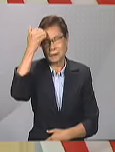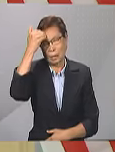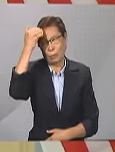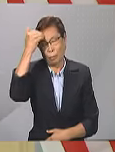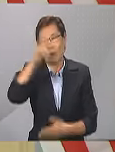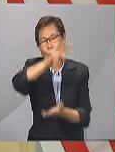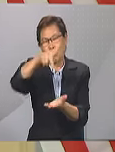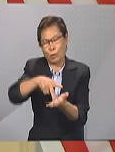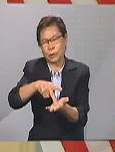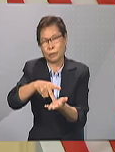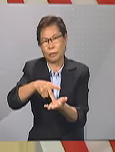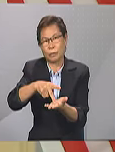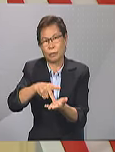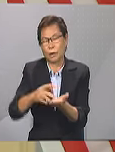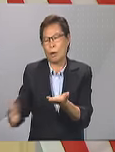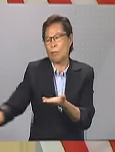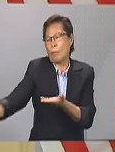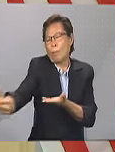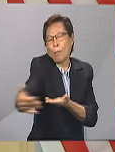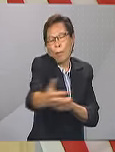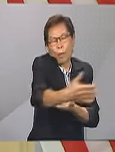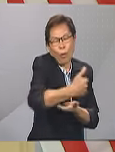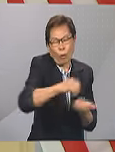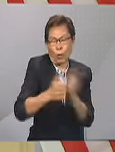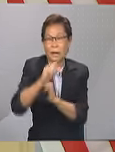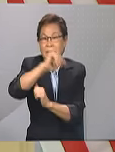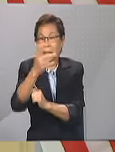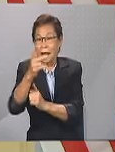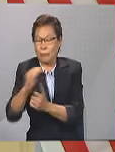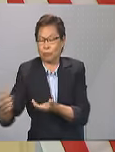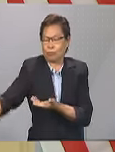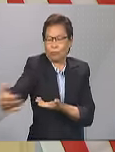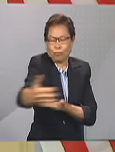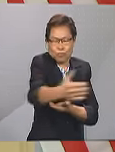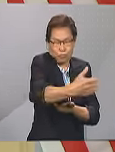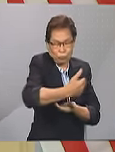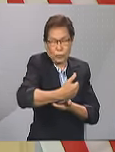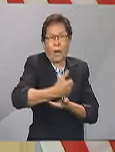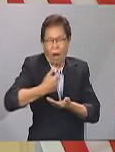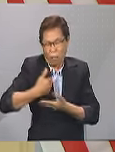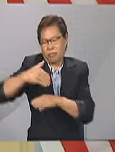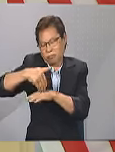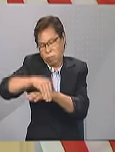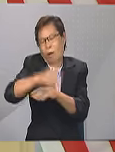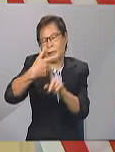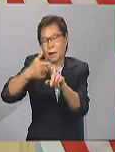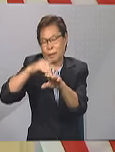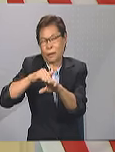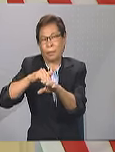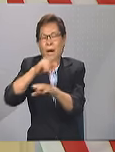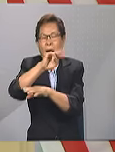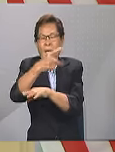pusat-pusat kumpulan makanan oleh JKN itu juga menerima pengantaran daripada